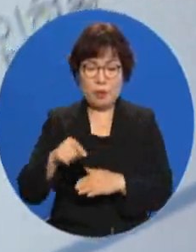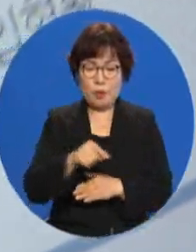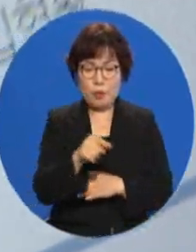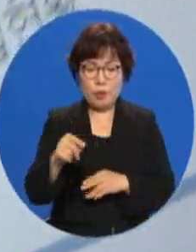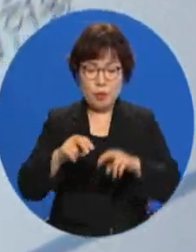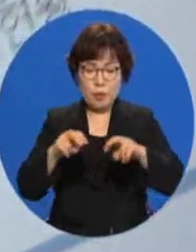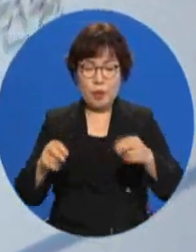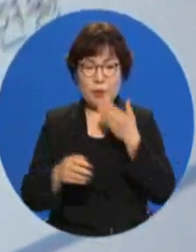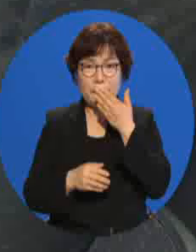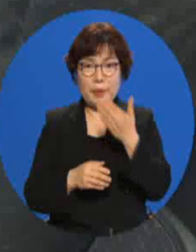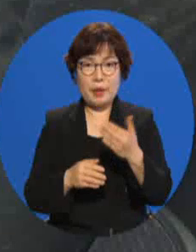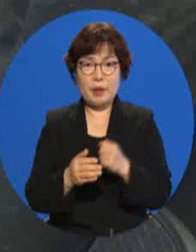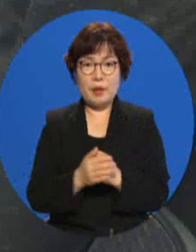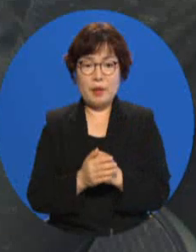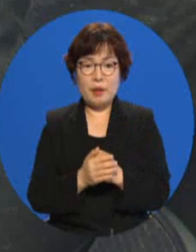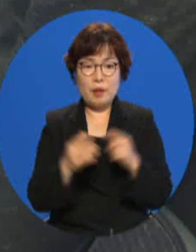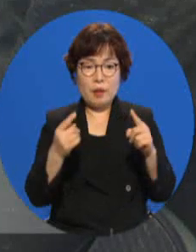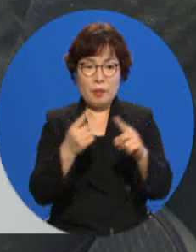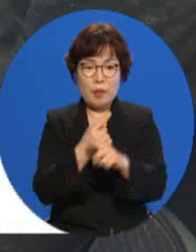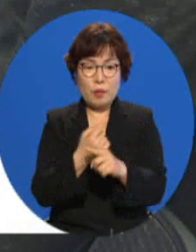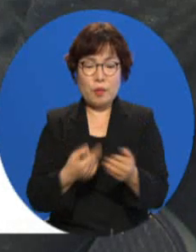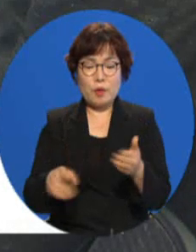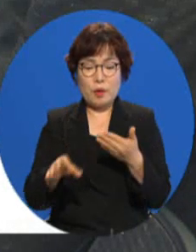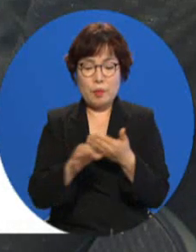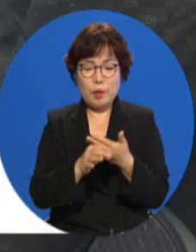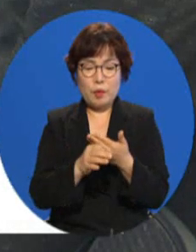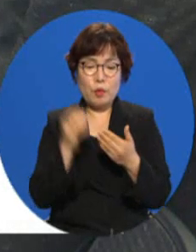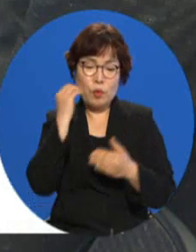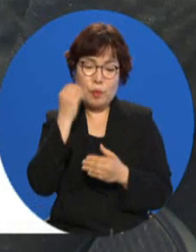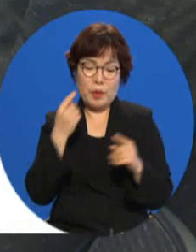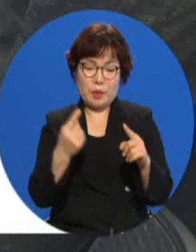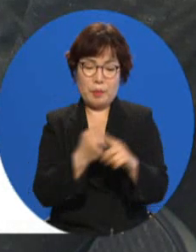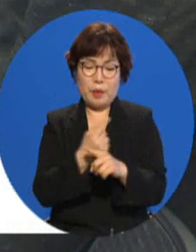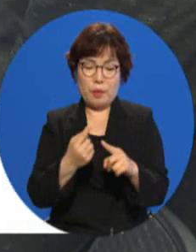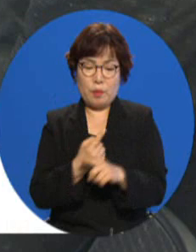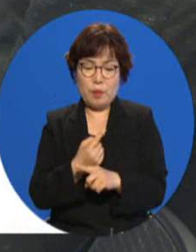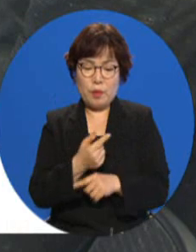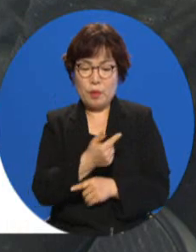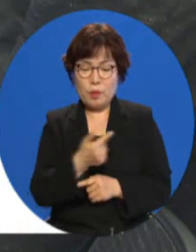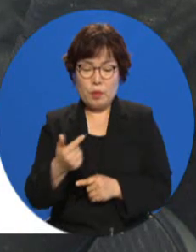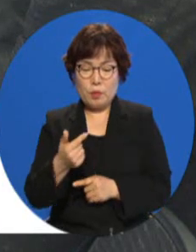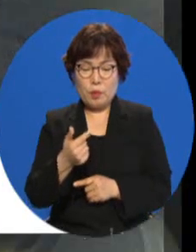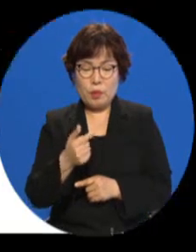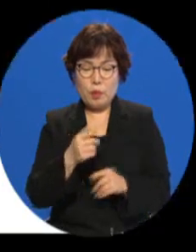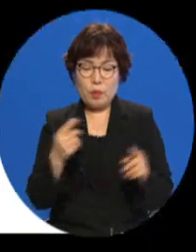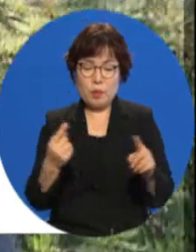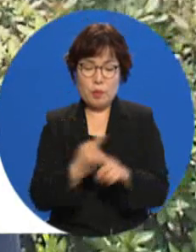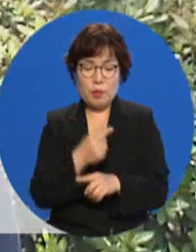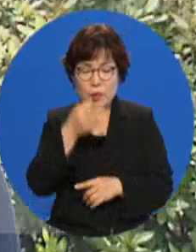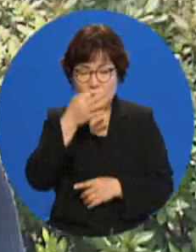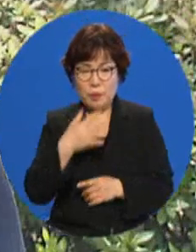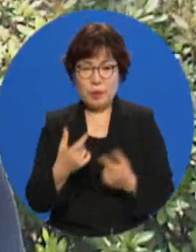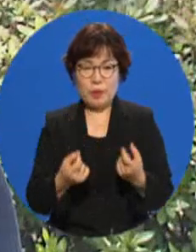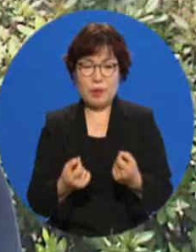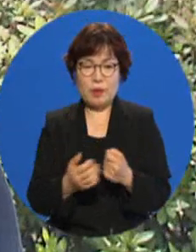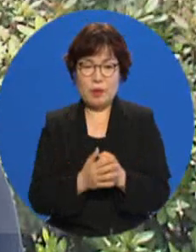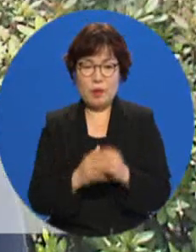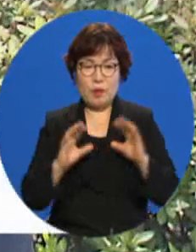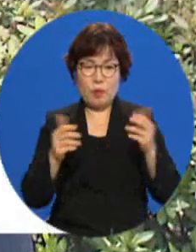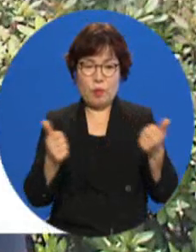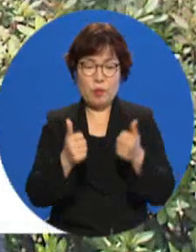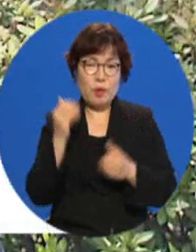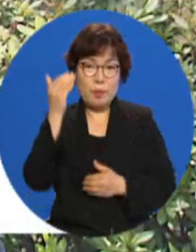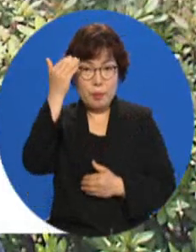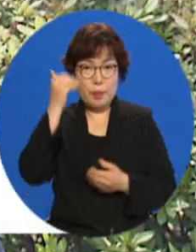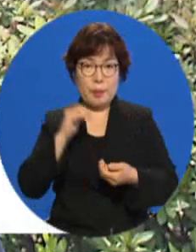있습니다. 그거를 바꾸려면 이제 홈페이지 자체를 또 작업을 계속 해야 되니까 바로는 조금 힘들 것 같아요. 국회나 청와대나